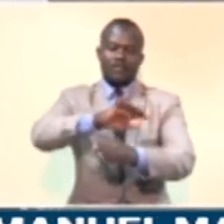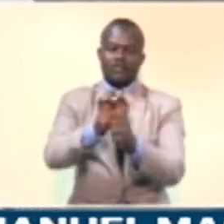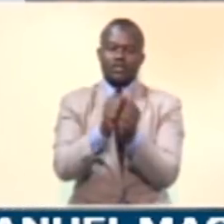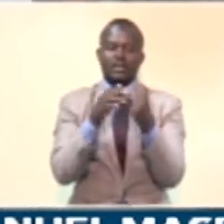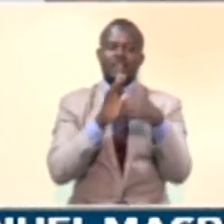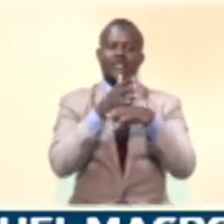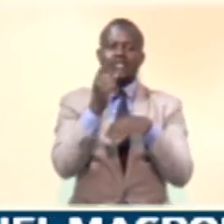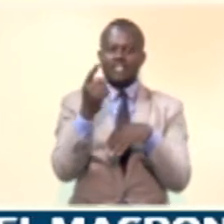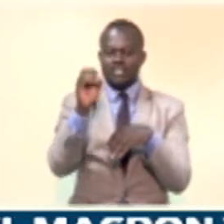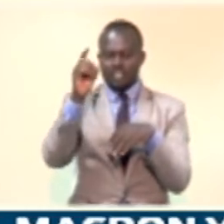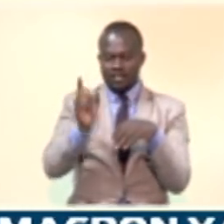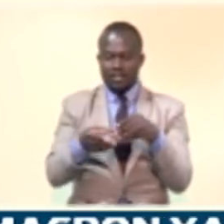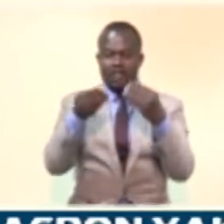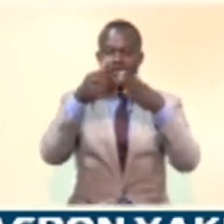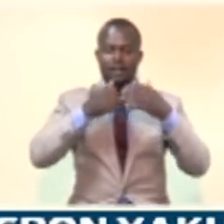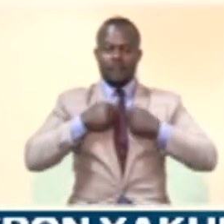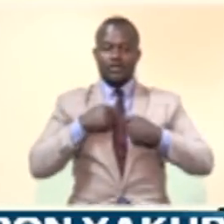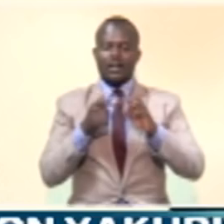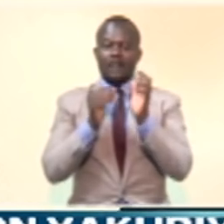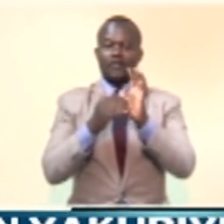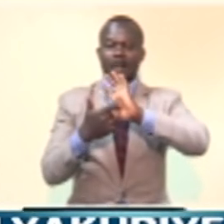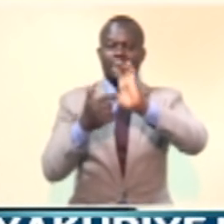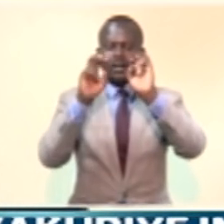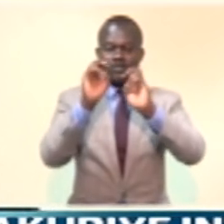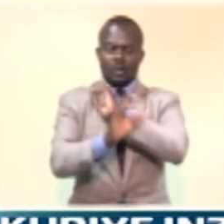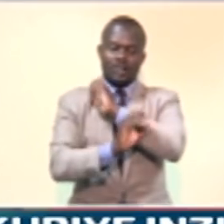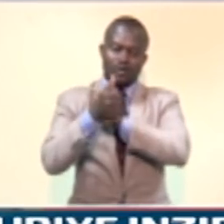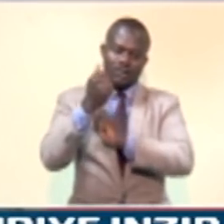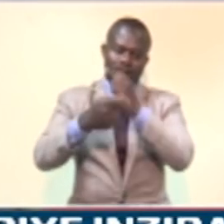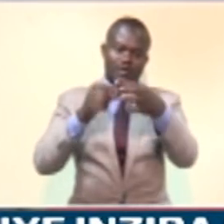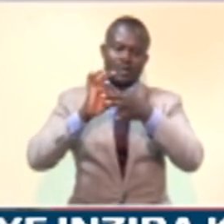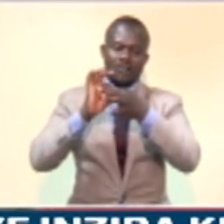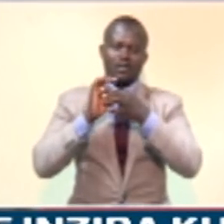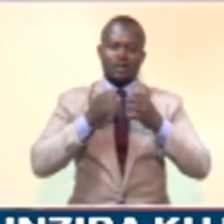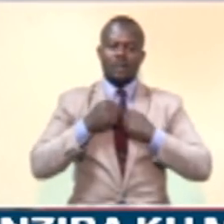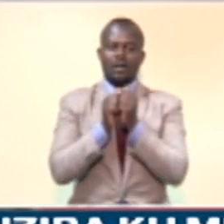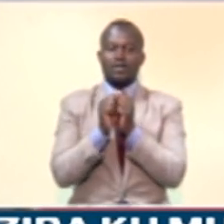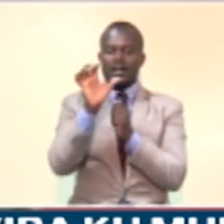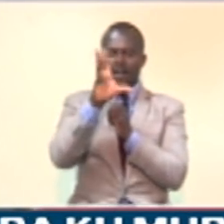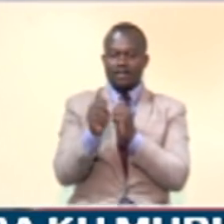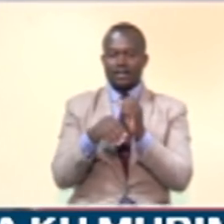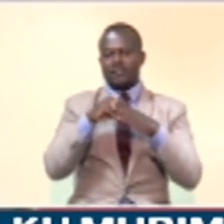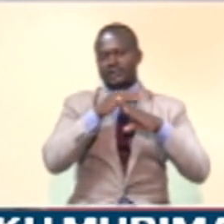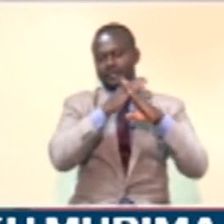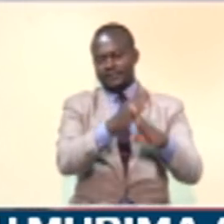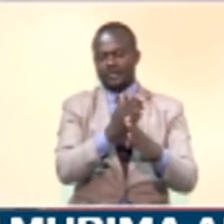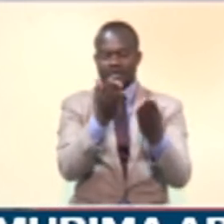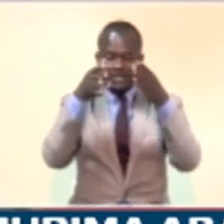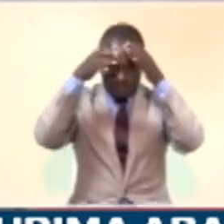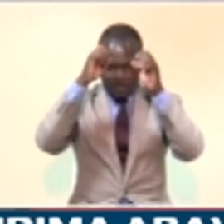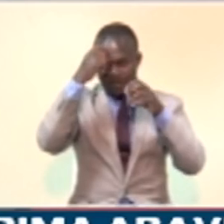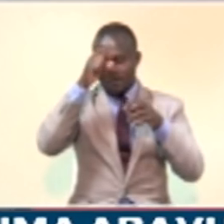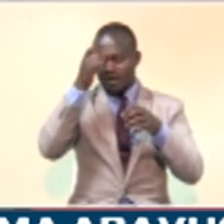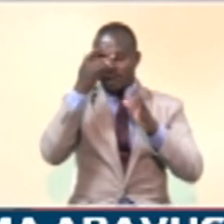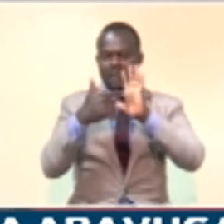zigera ku 100,000 yahikirije u Rwanda, ashimangira ko igihugu cye kizakomeza gufatanya n'u Rwanda na Afurika mu guhashya icyorezo. Iyo Perezida w'u Rwanda Paul Kagame